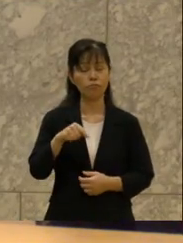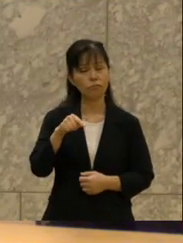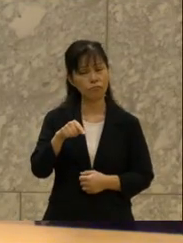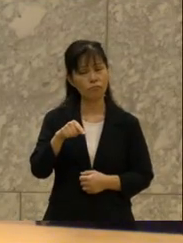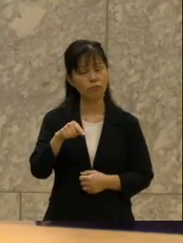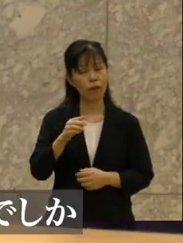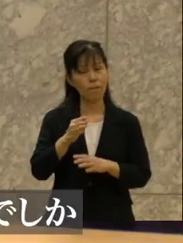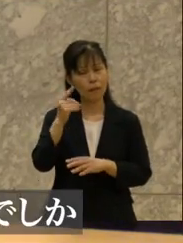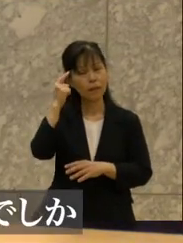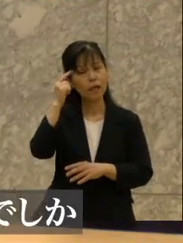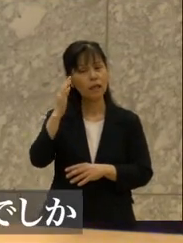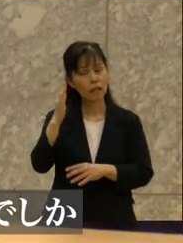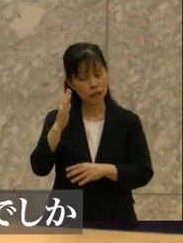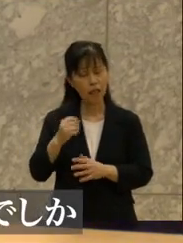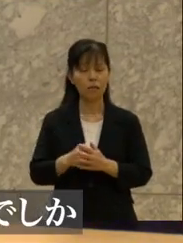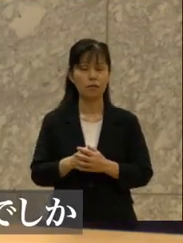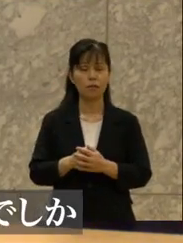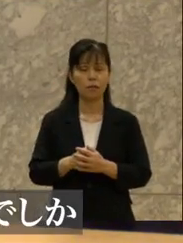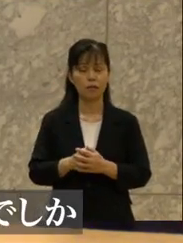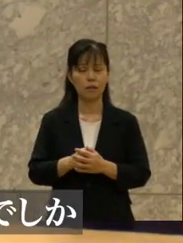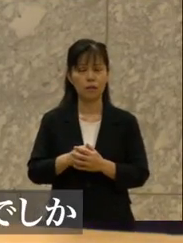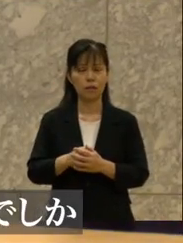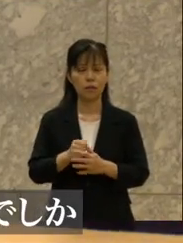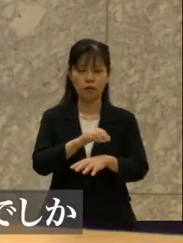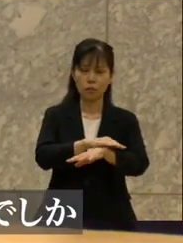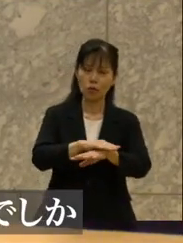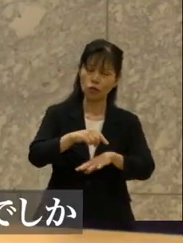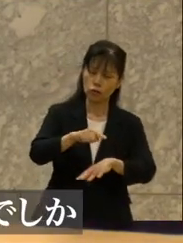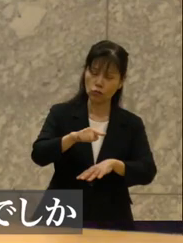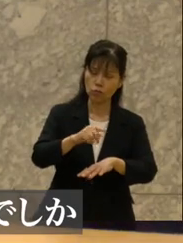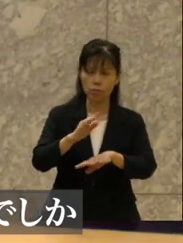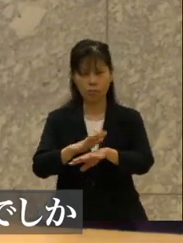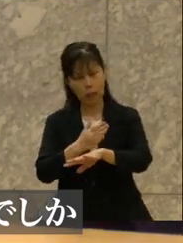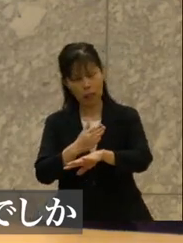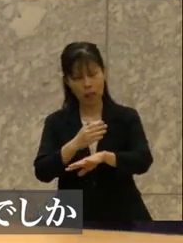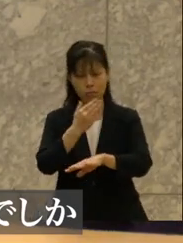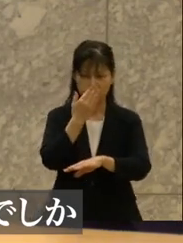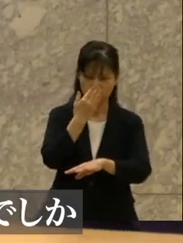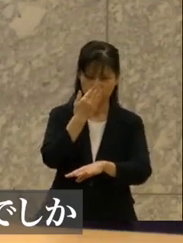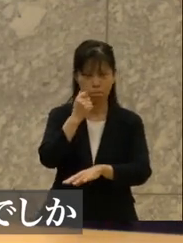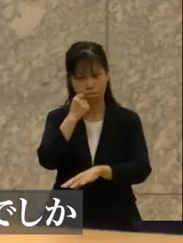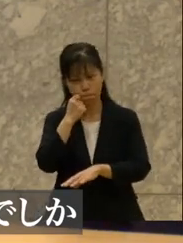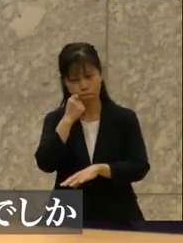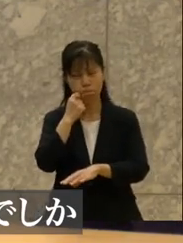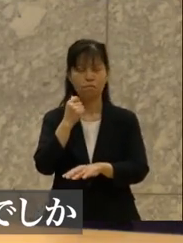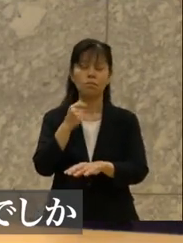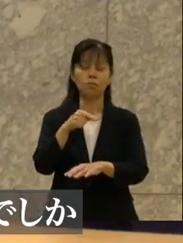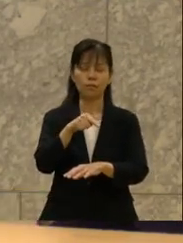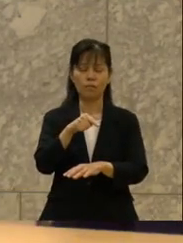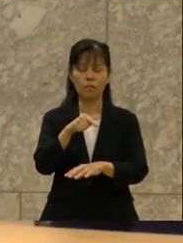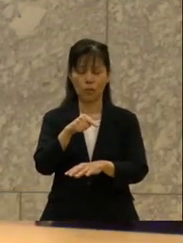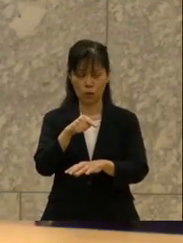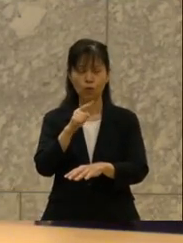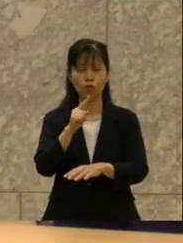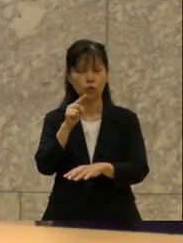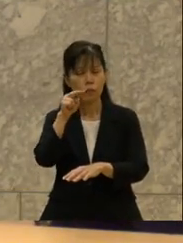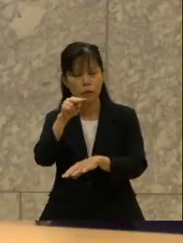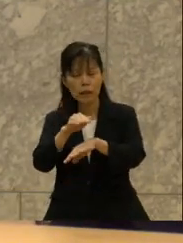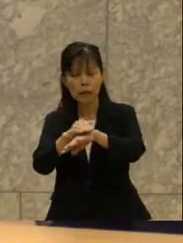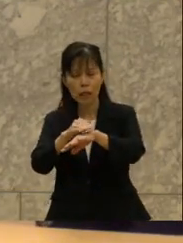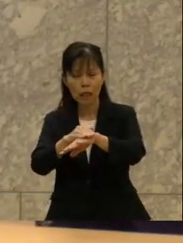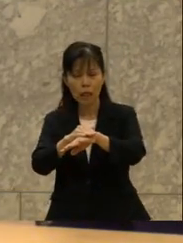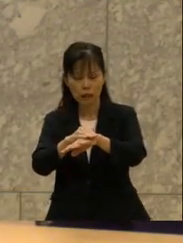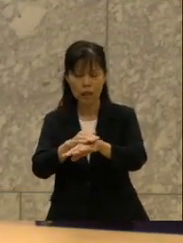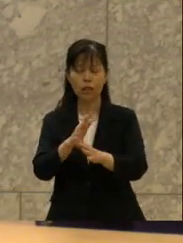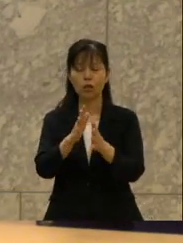そういうことを考えずにただうまくいくうまくいかないなんか苦手な得意だっていうその物差しでしか自分の